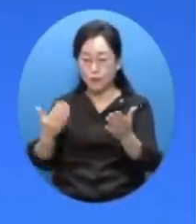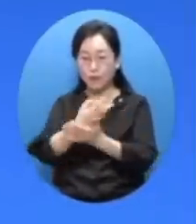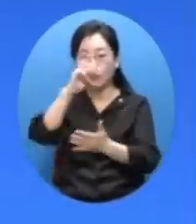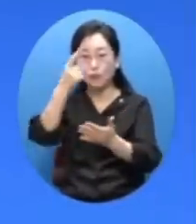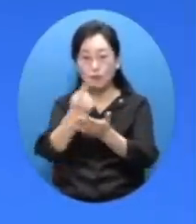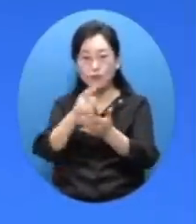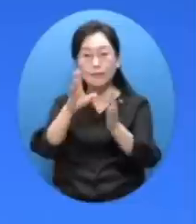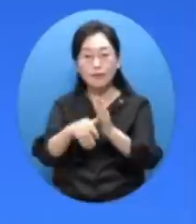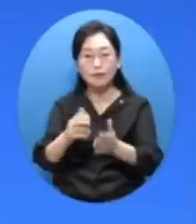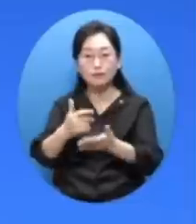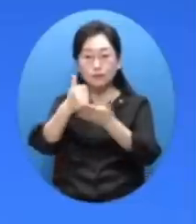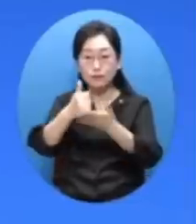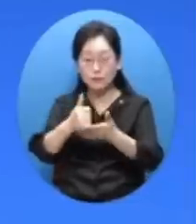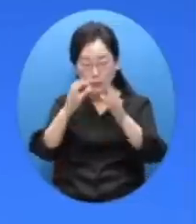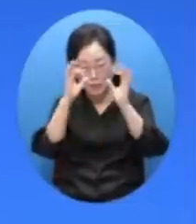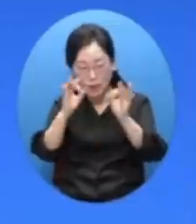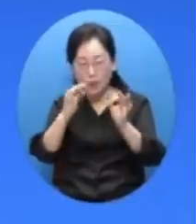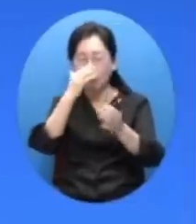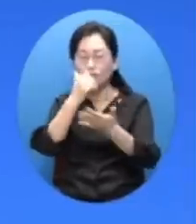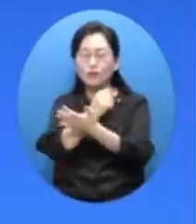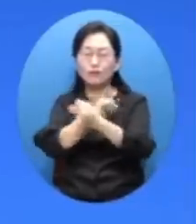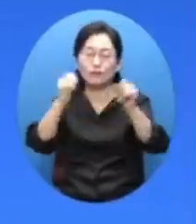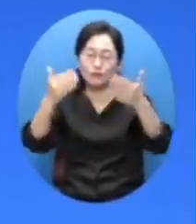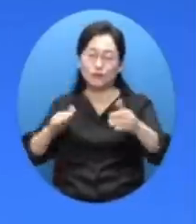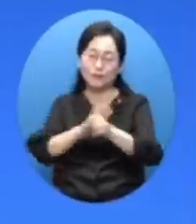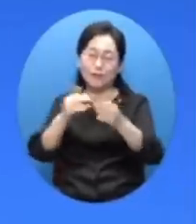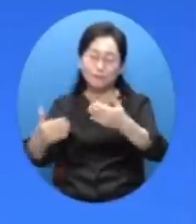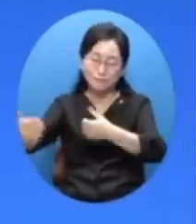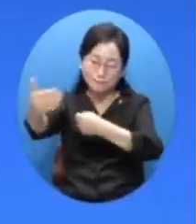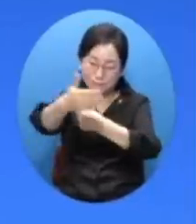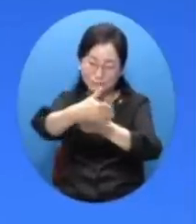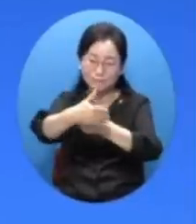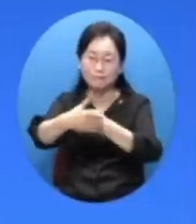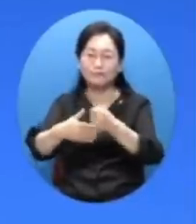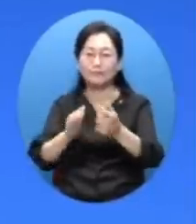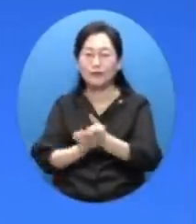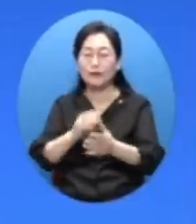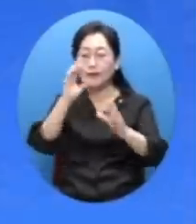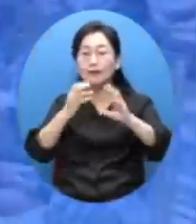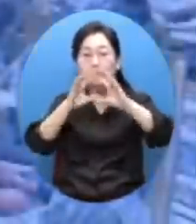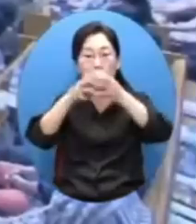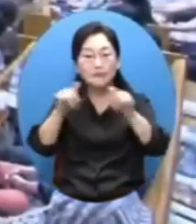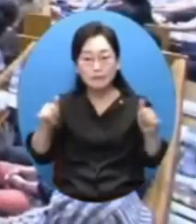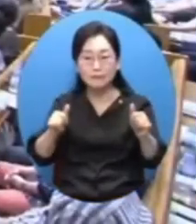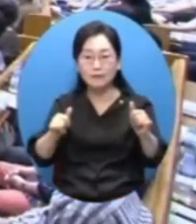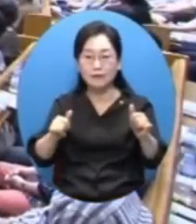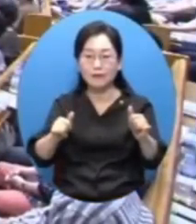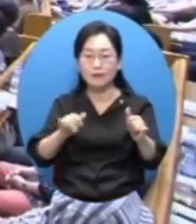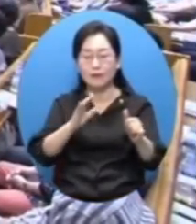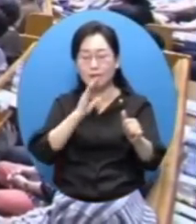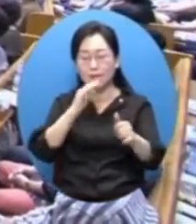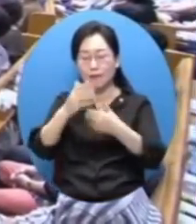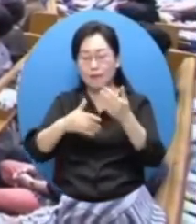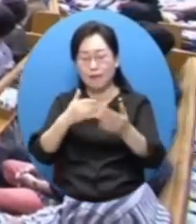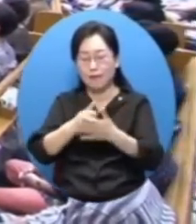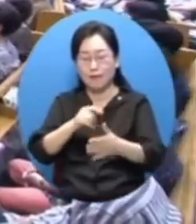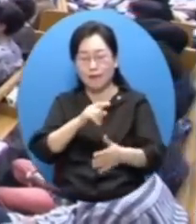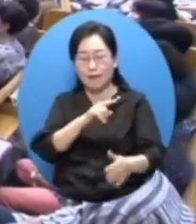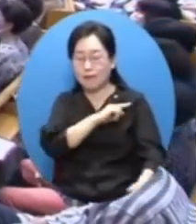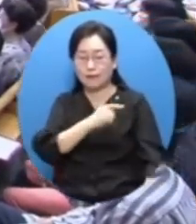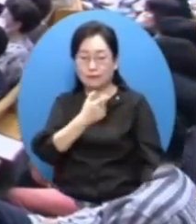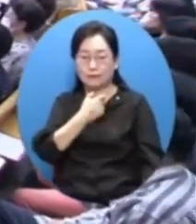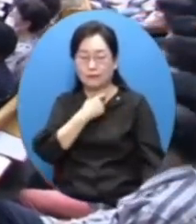주님의 우리의 죄를 용서해 주시고 사랑의 품에 우리를 안아주시는 것입니다. 이스라엘 백성이 하나님께서 가장 미워하시는 우상 숭배를